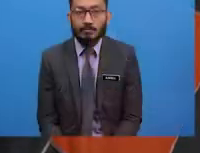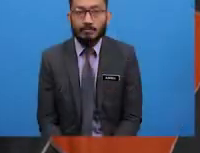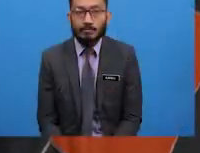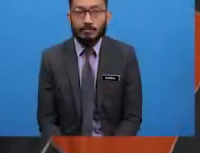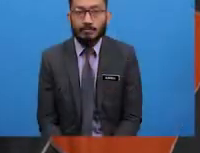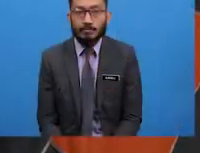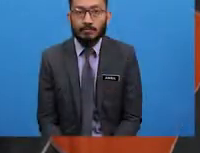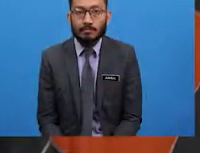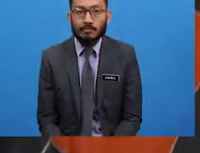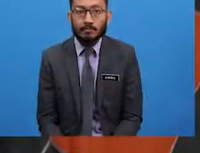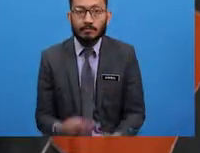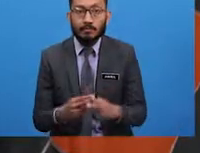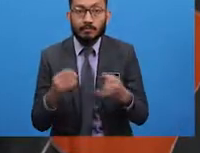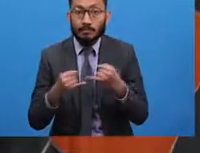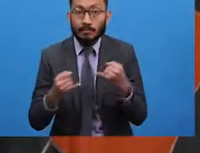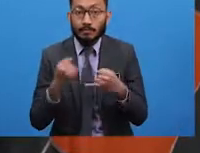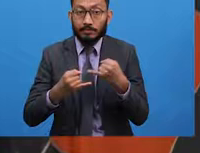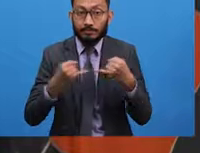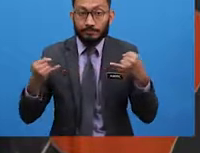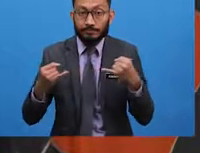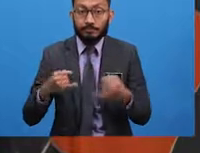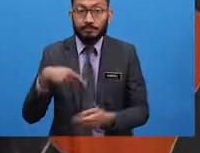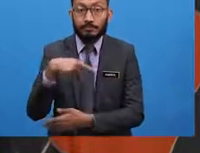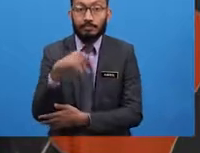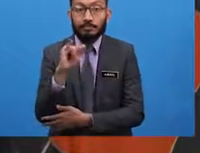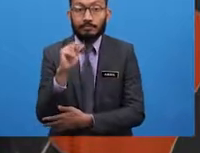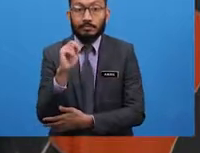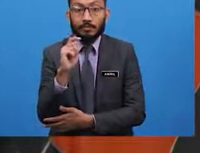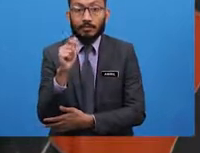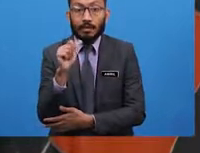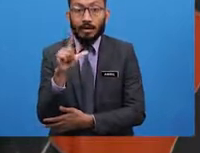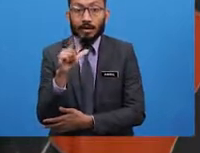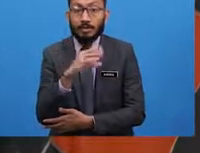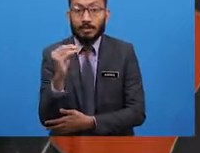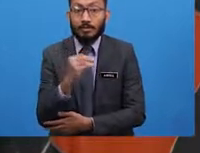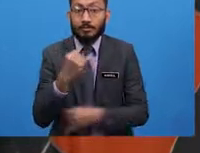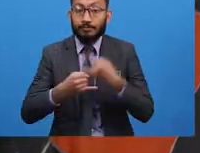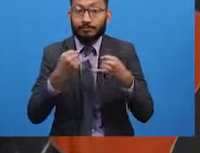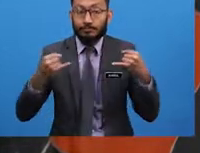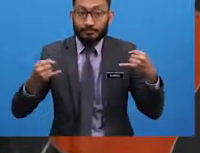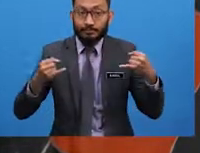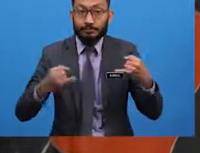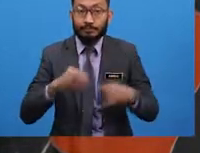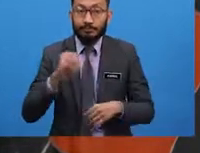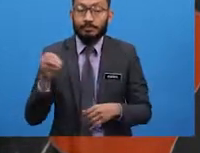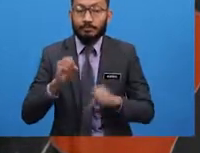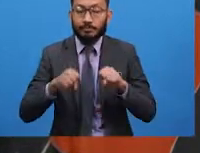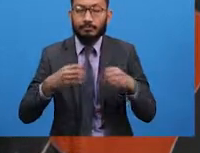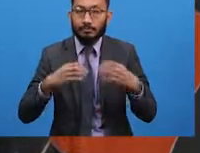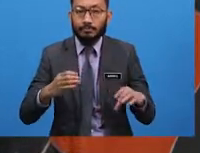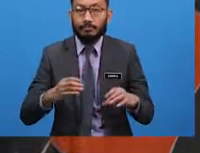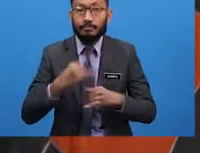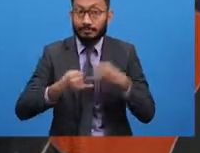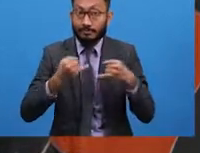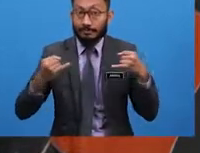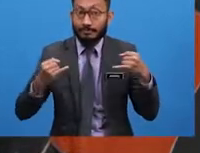Nama jenis ikatan ini ialah pintal dan ikat. Murid-murid juga boleh mencuba pelbagai jenis ikatan